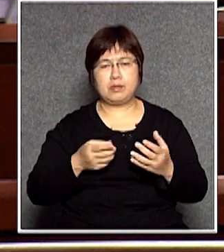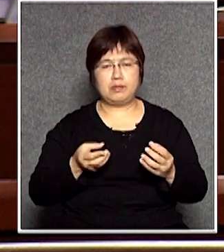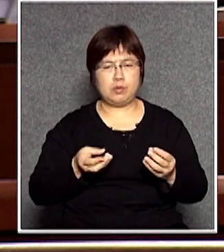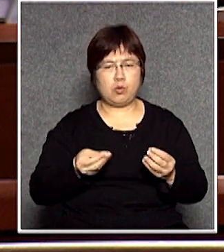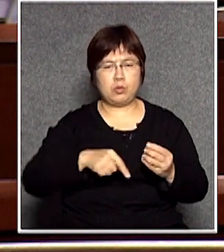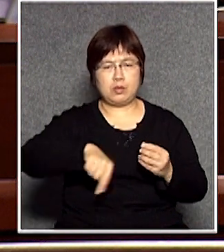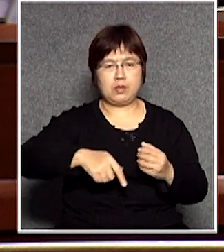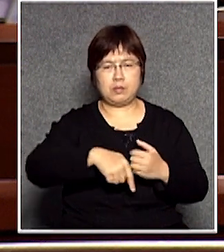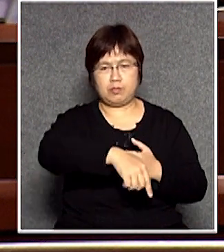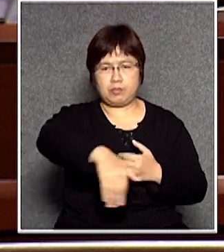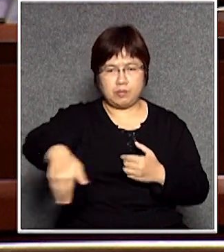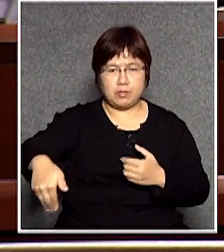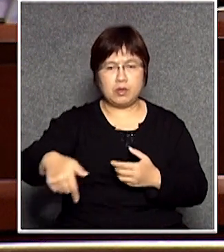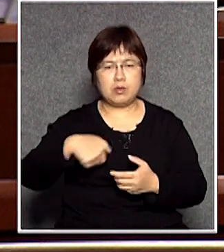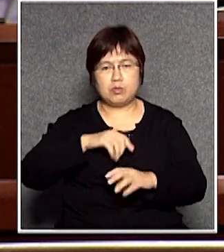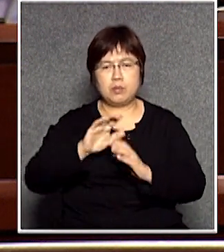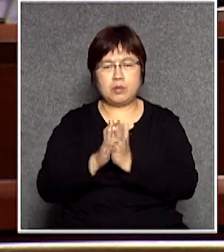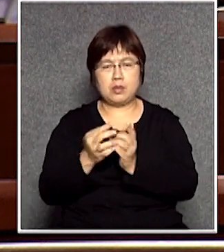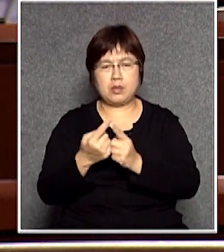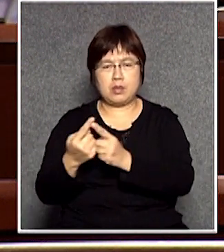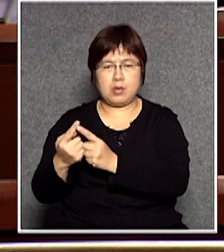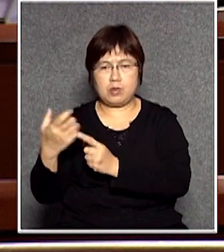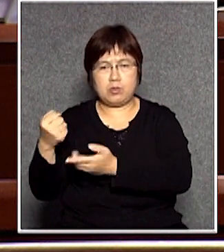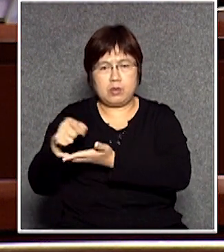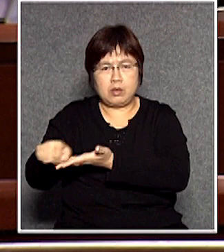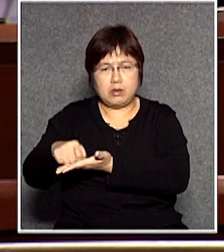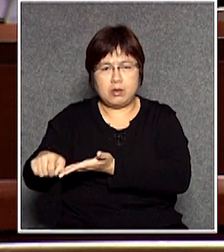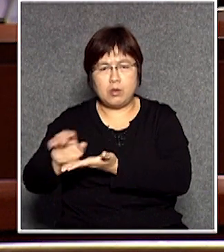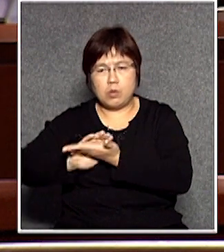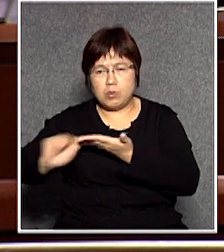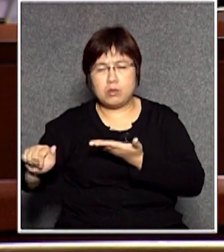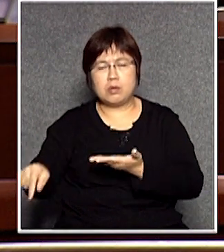自治權屬於省民全體，寫得很清楚。